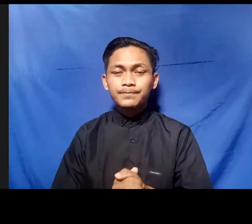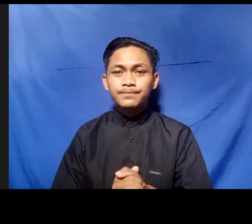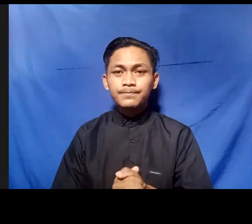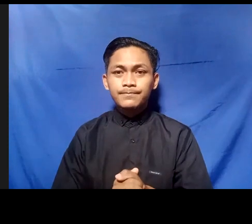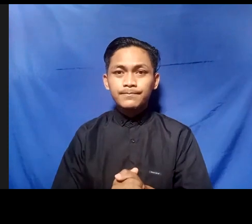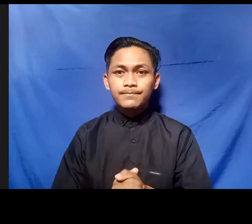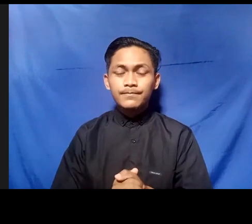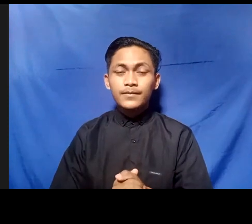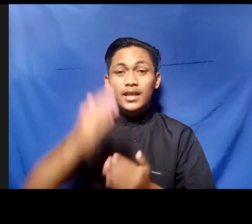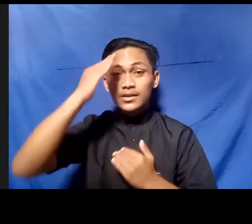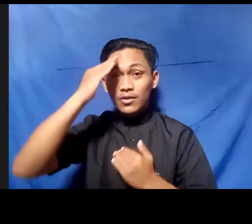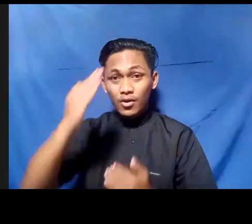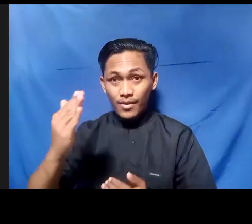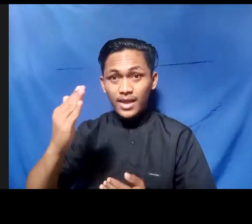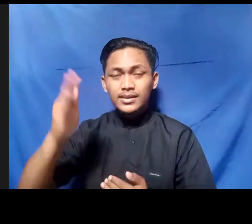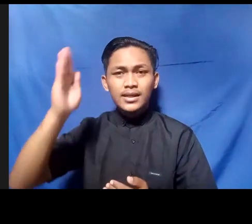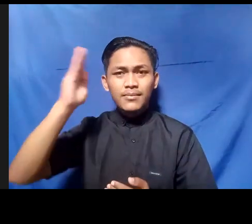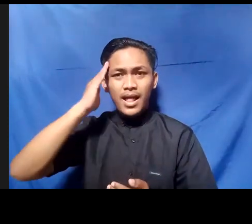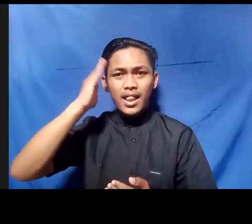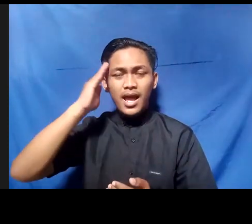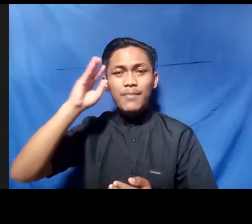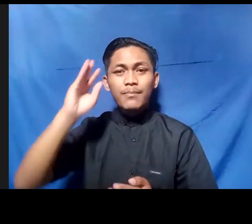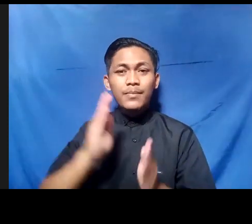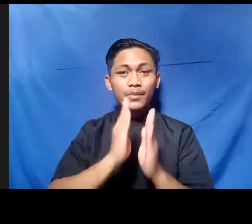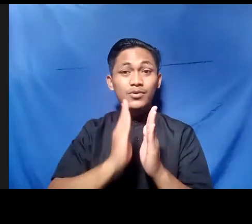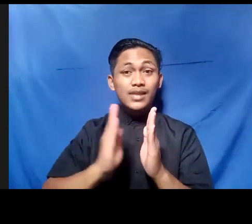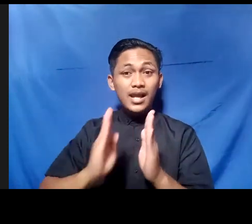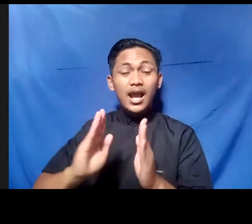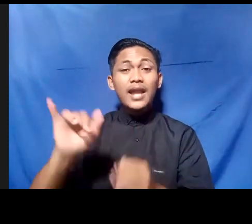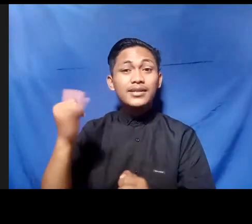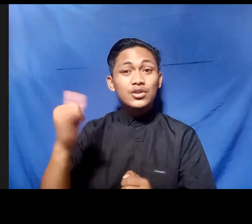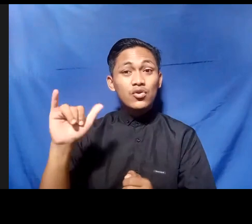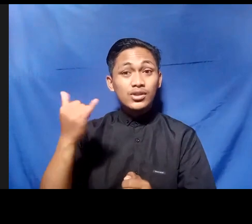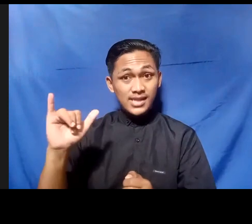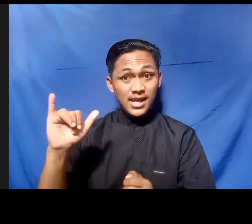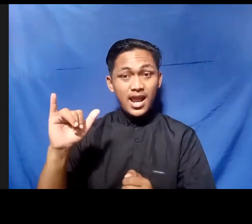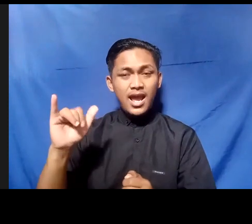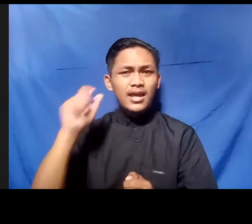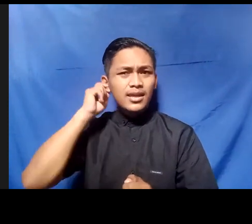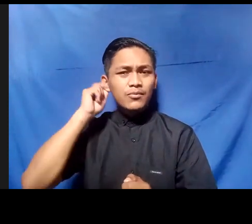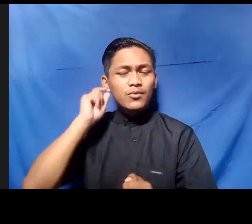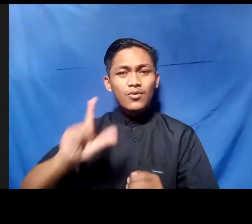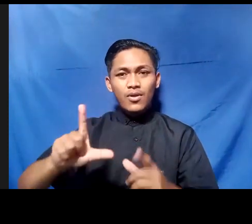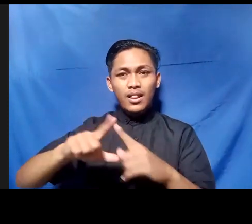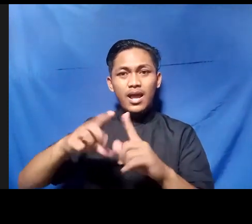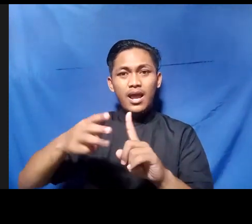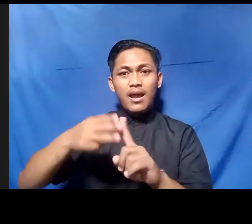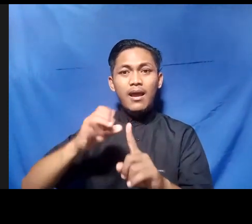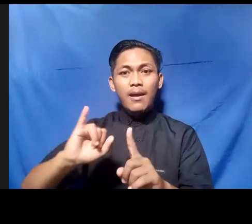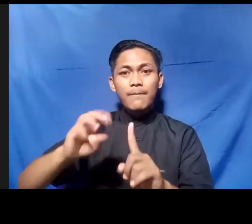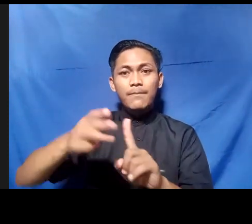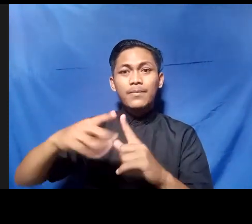yang terhormat Kepada perpustakaan UIN Sunan Kalijaga Yogyakarta dokter lapipa MLS yang saya hormati